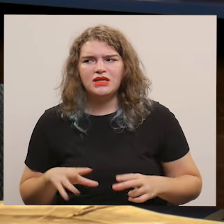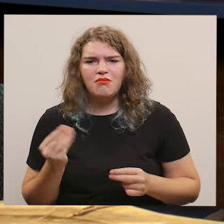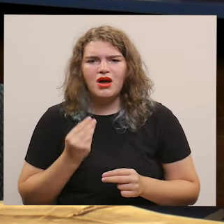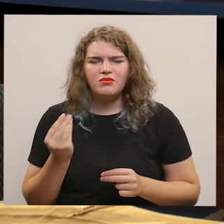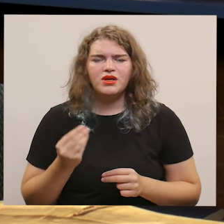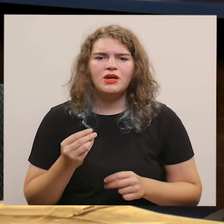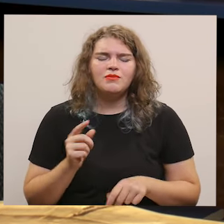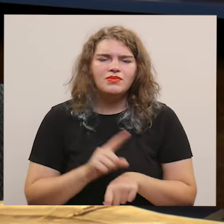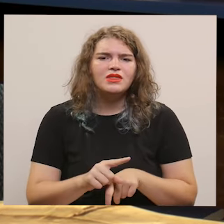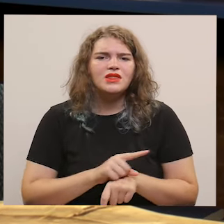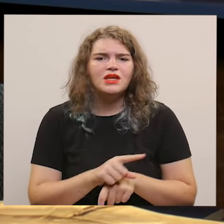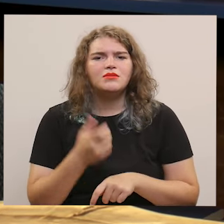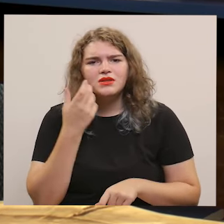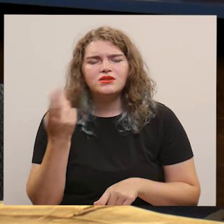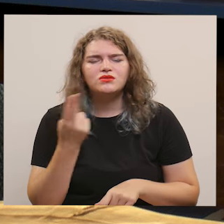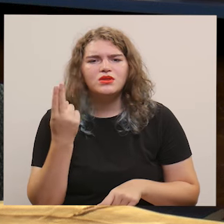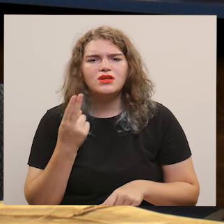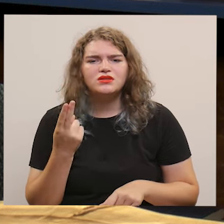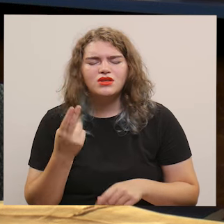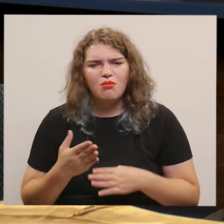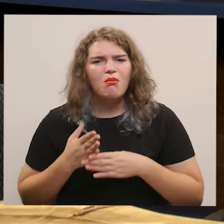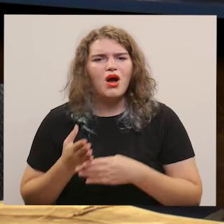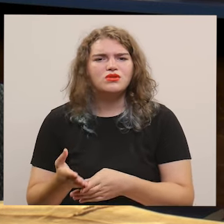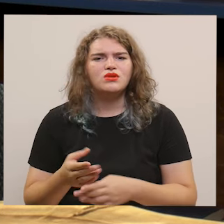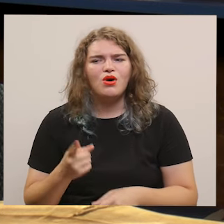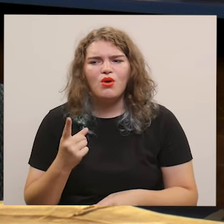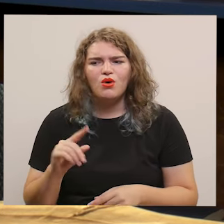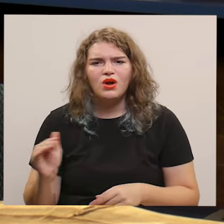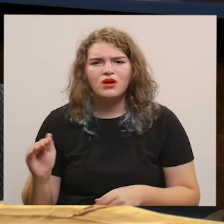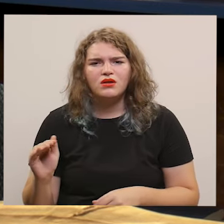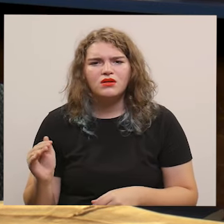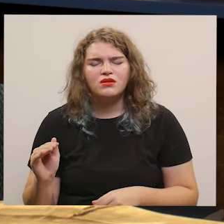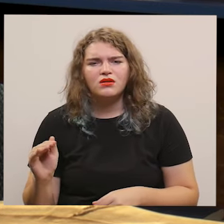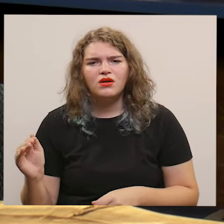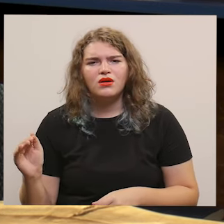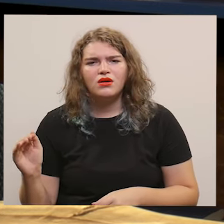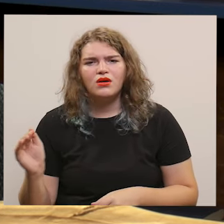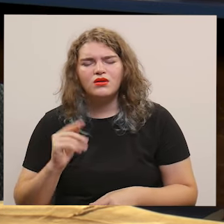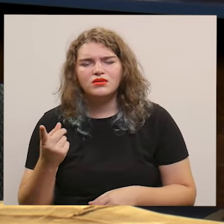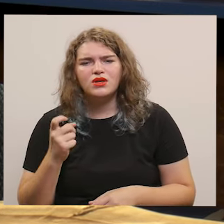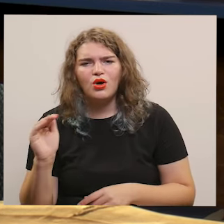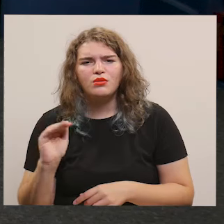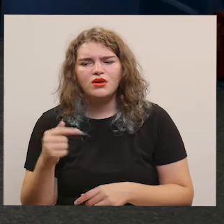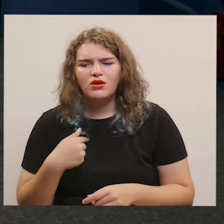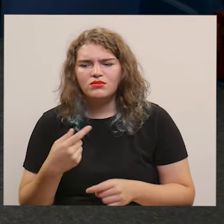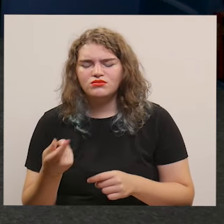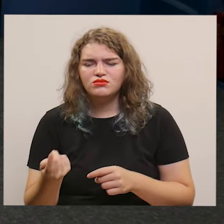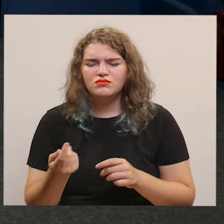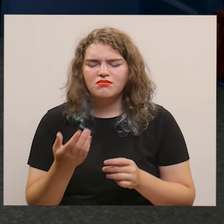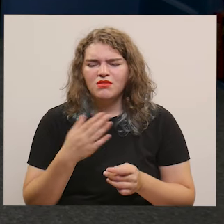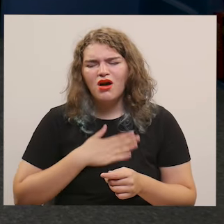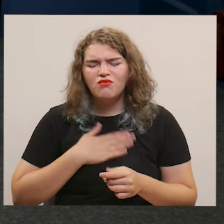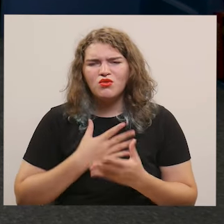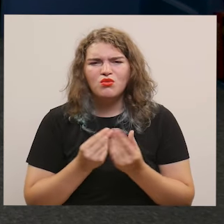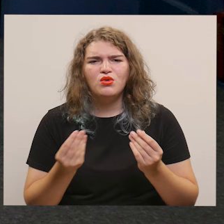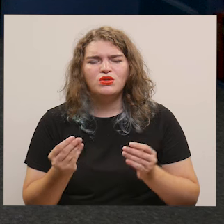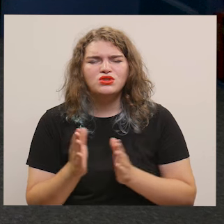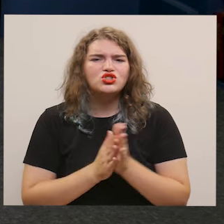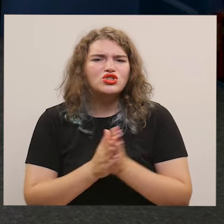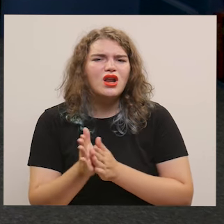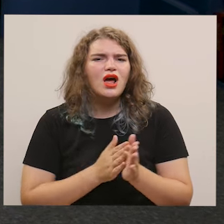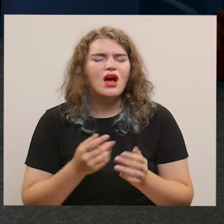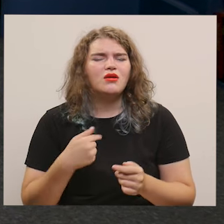Erau momente în care Dumnezeu făcea treburile astea. O copilărie, mi-aduc aminte odată un lucru banal, de o pereche de șlapi care mi-am dorit și Dumnezeu mi-a dat. Deci